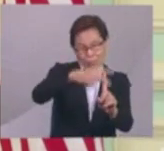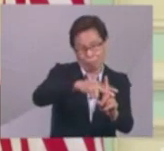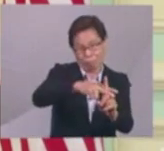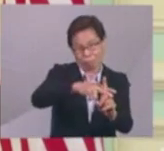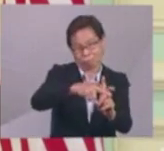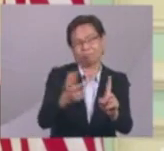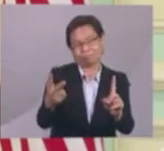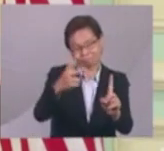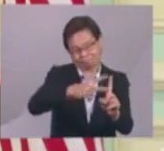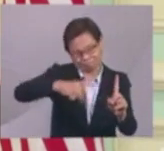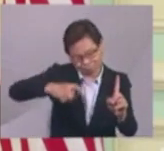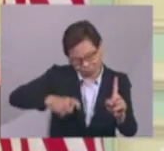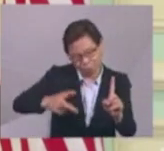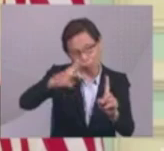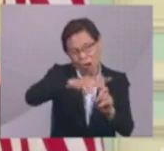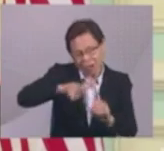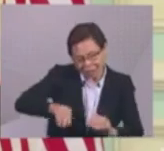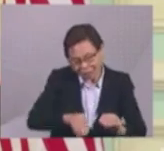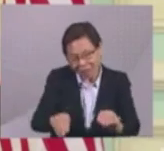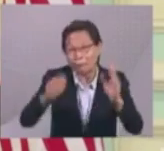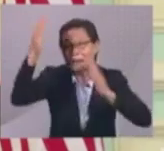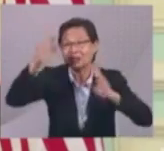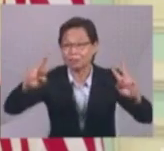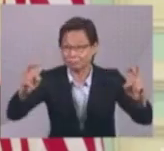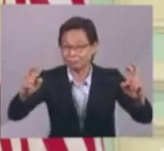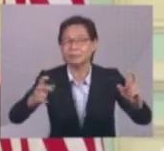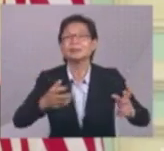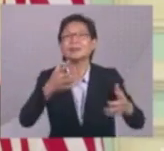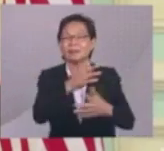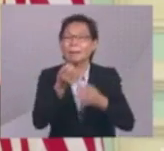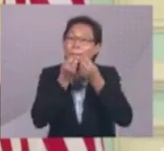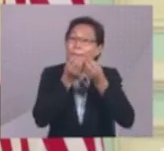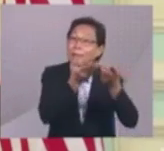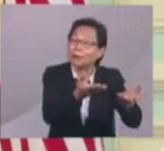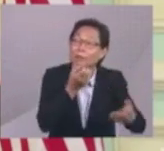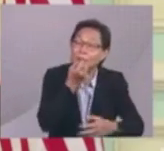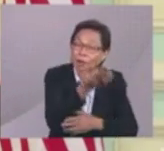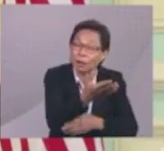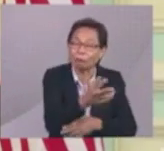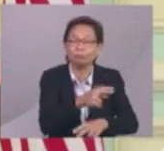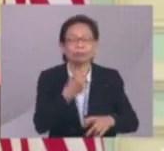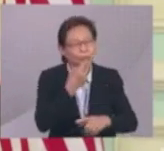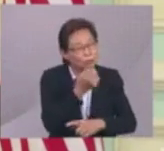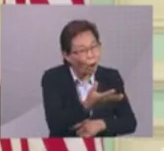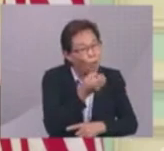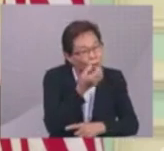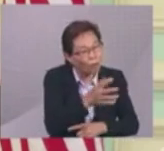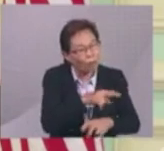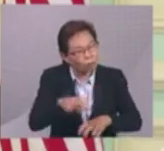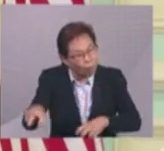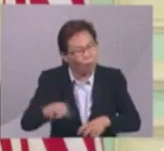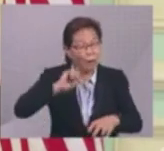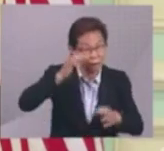melalui Gerak Malaysia ini dan memaklumkan mengenai perjalanan mereka. Kalau mereka